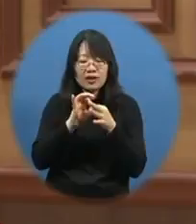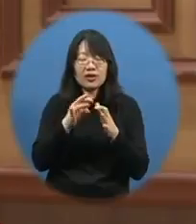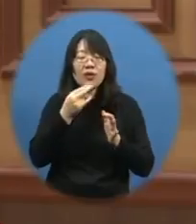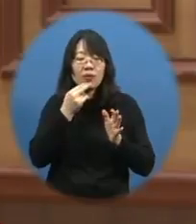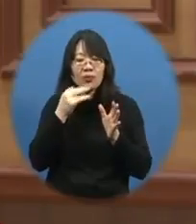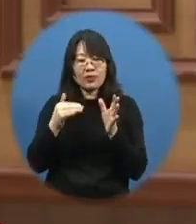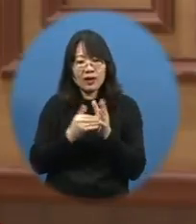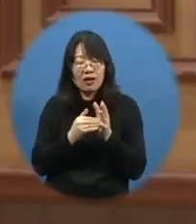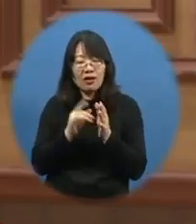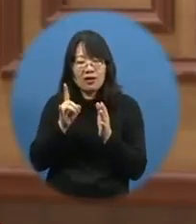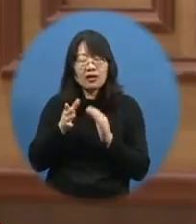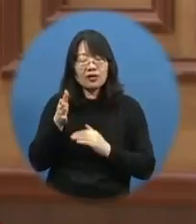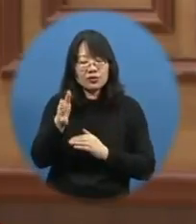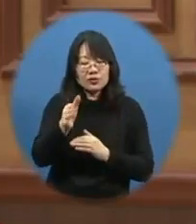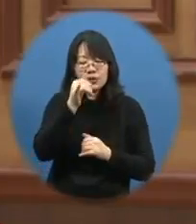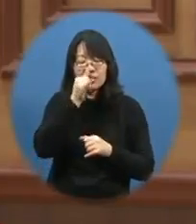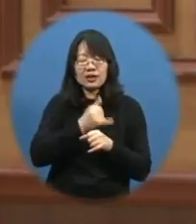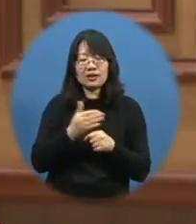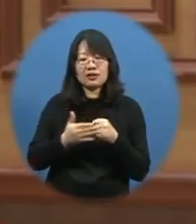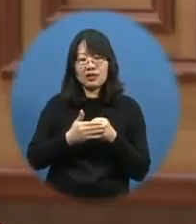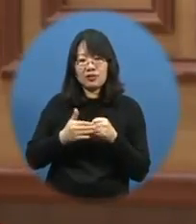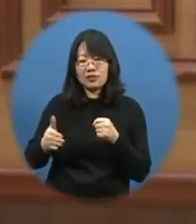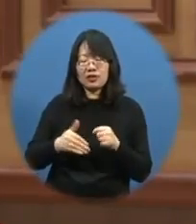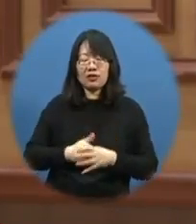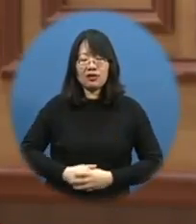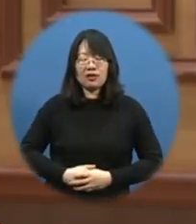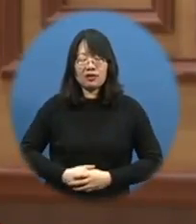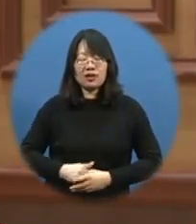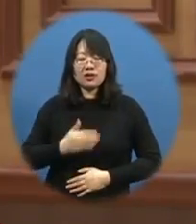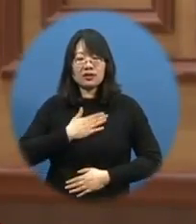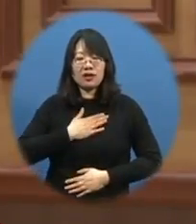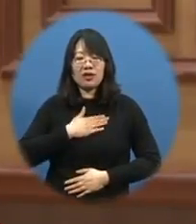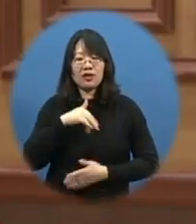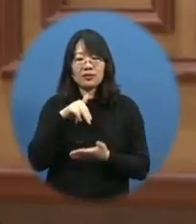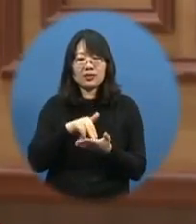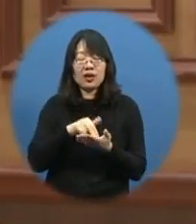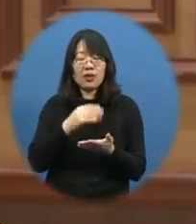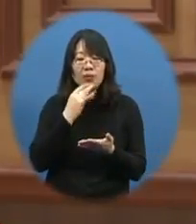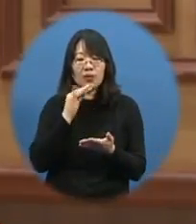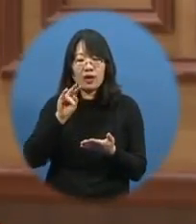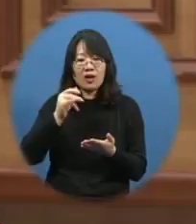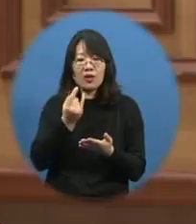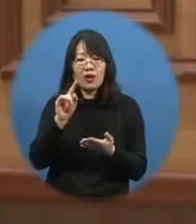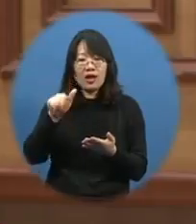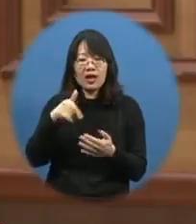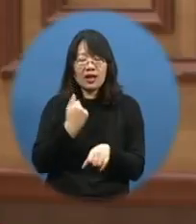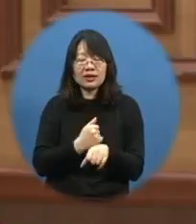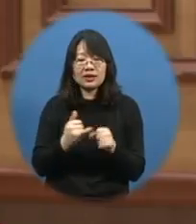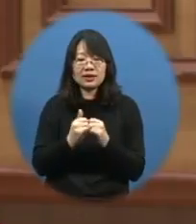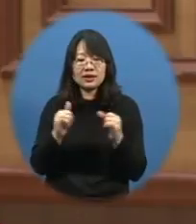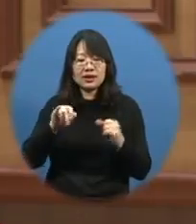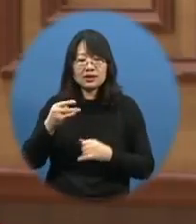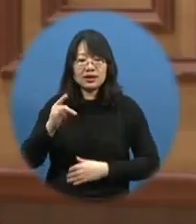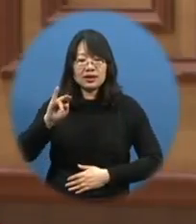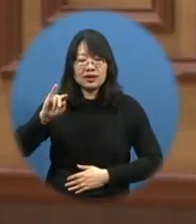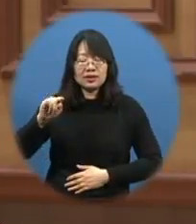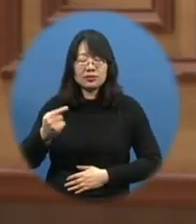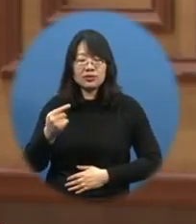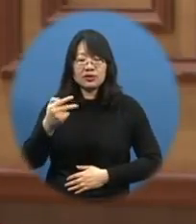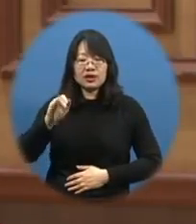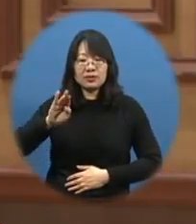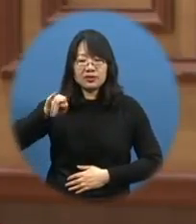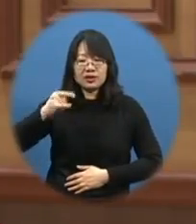없으면서 그렇죠. 또 그렇죠. 일률적으로 봤기 때문에 예. 저 같은 이제 물론 화학을 하는 사람이 우리가 스티브 잡스를 볼